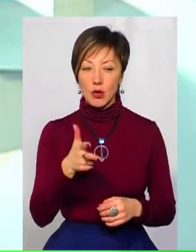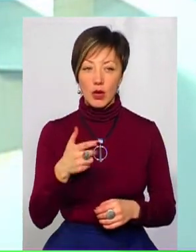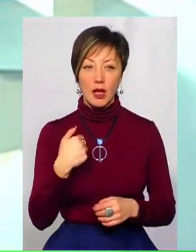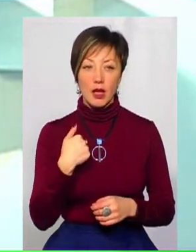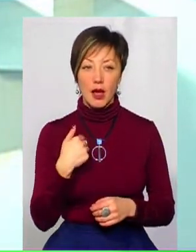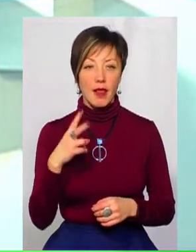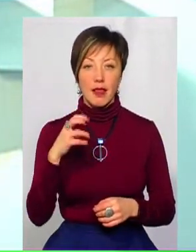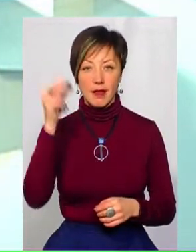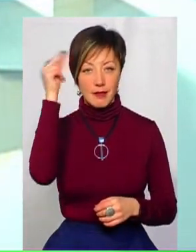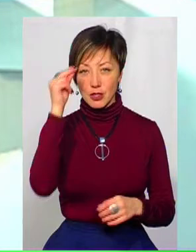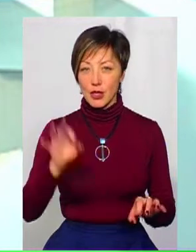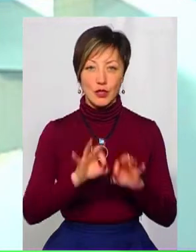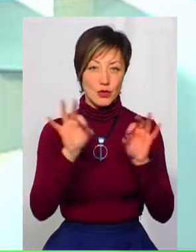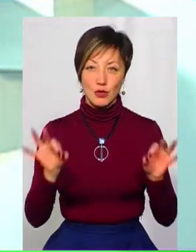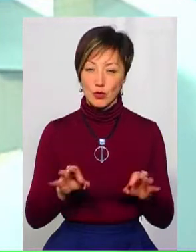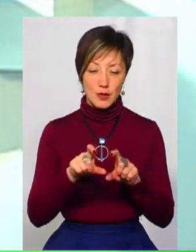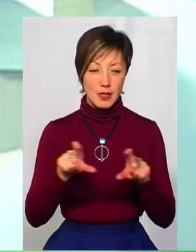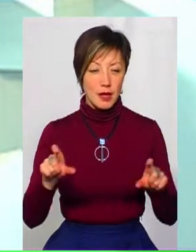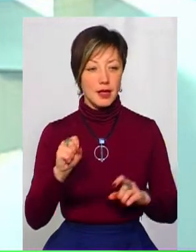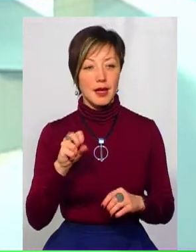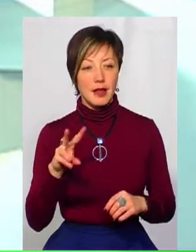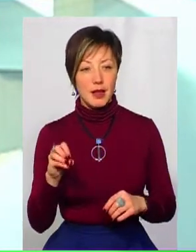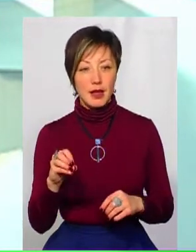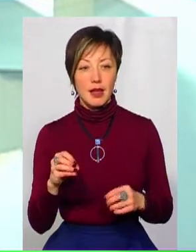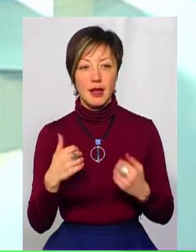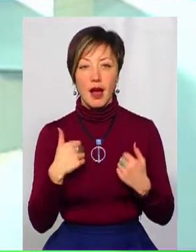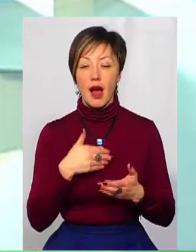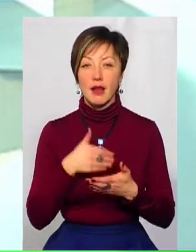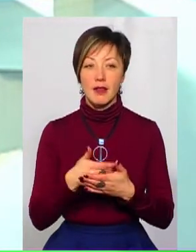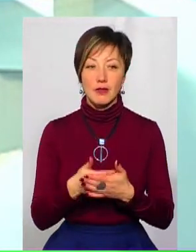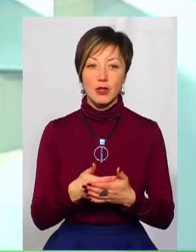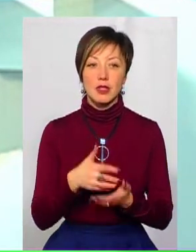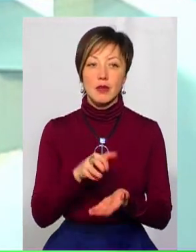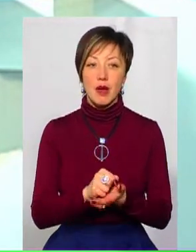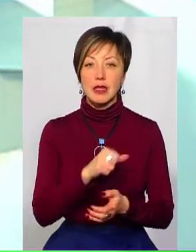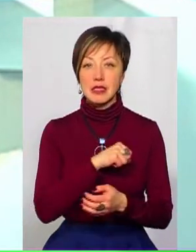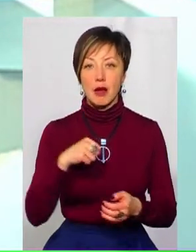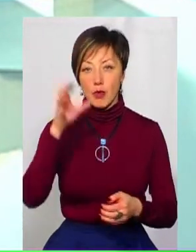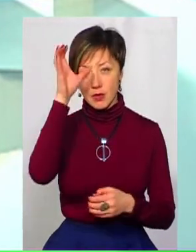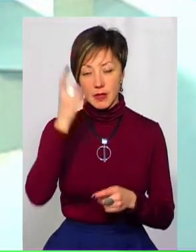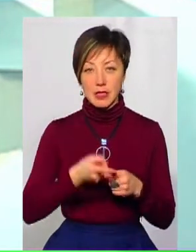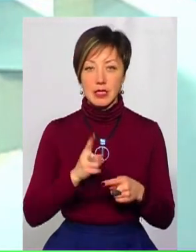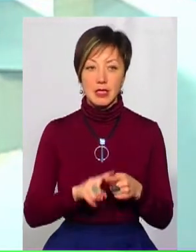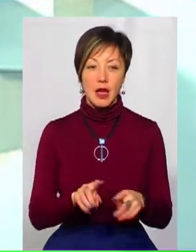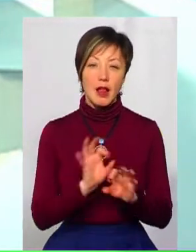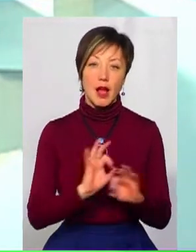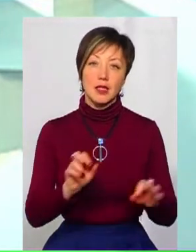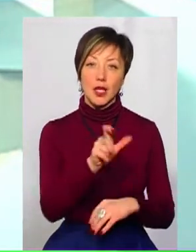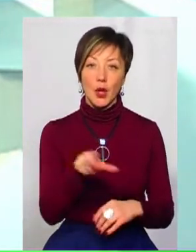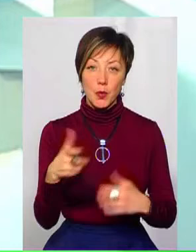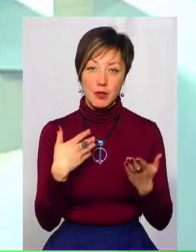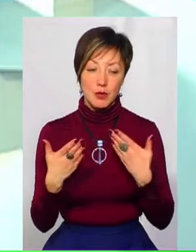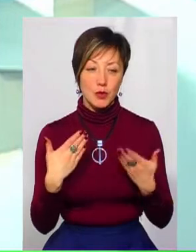я не навчаюся там ніде в жодному навчальному закладі, але я активно займаюся самоосвітою. Тобто це, по-перше, класні люди, з якими я